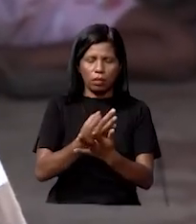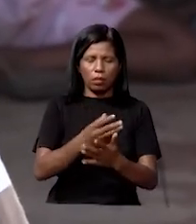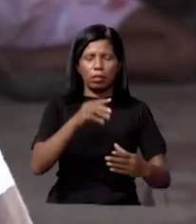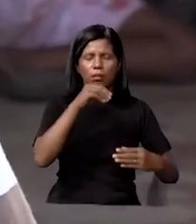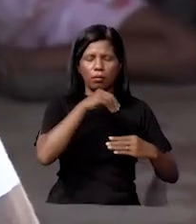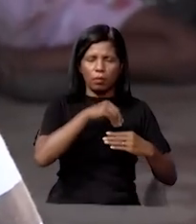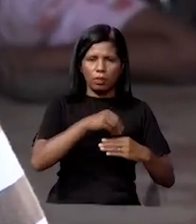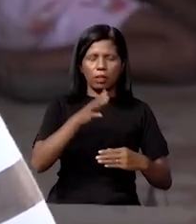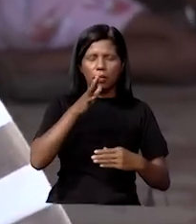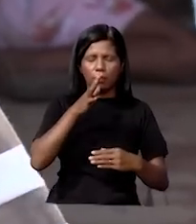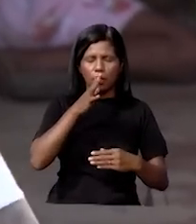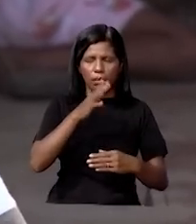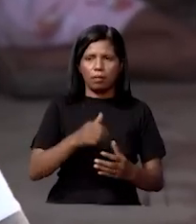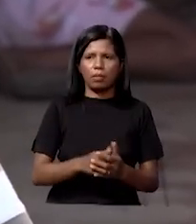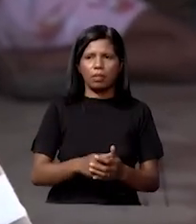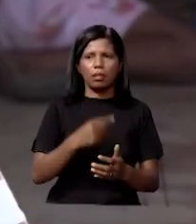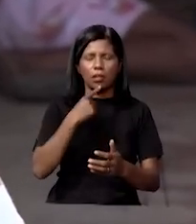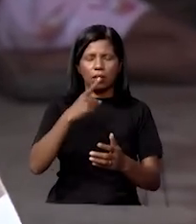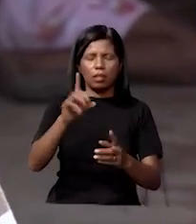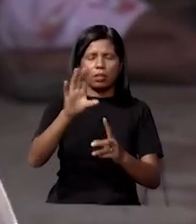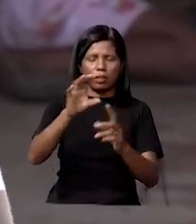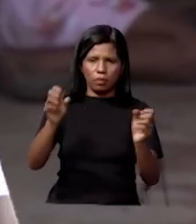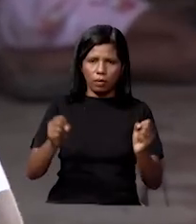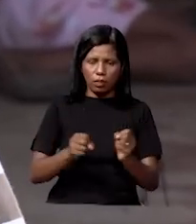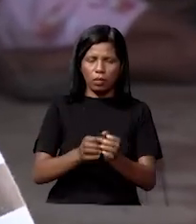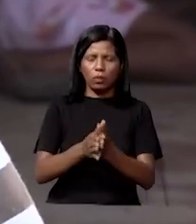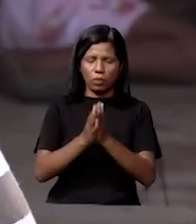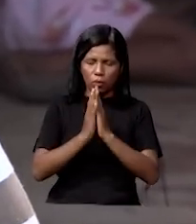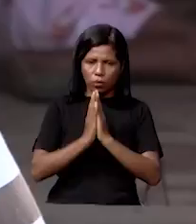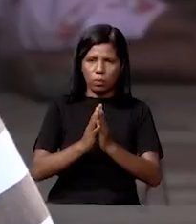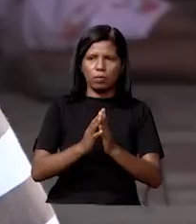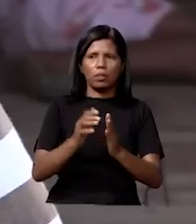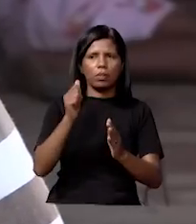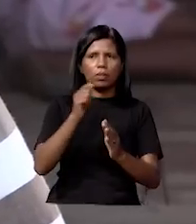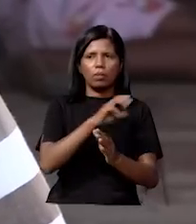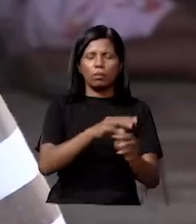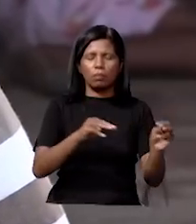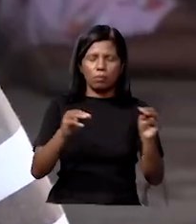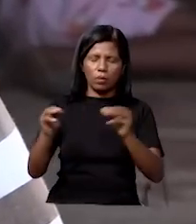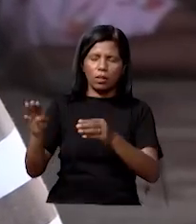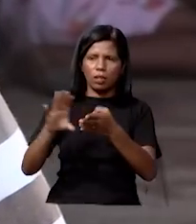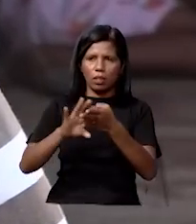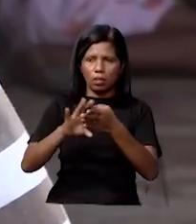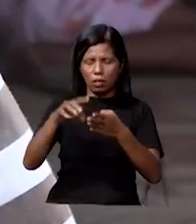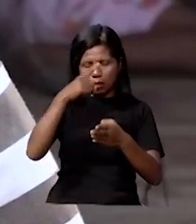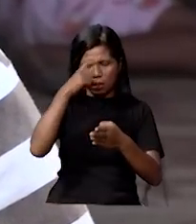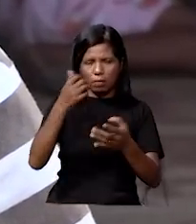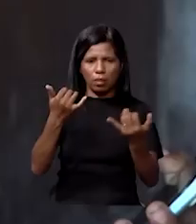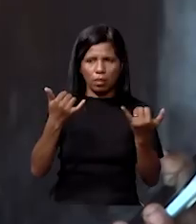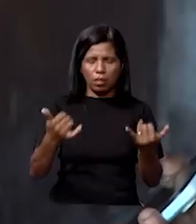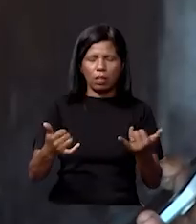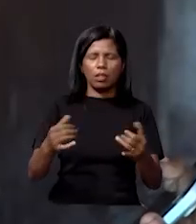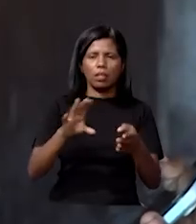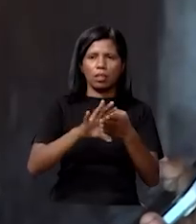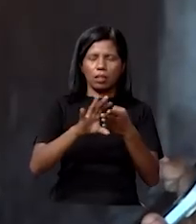mai ba ina faluk ne Autoridade lokal husu ba inam faluk ne atu mudan ni eleitoral tamba dadau ne ni